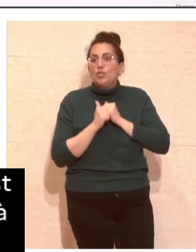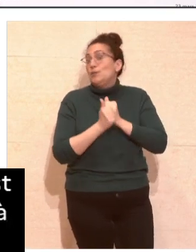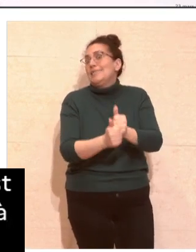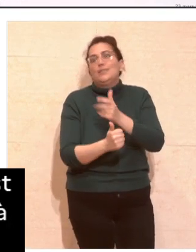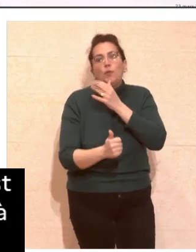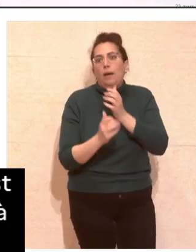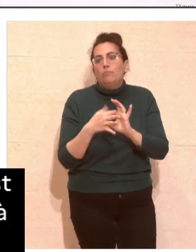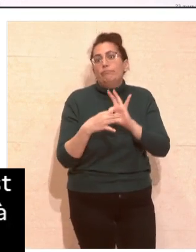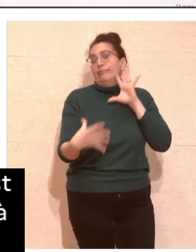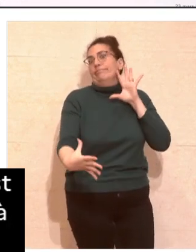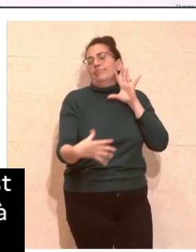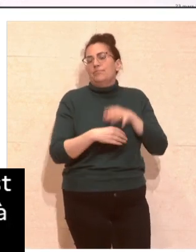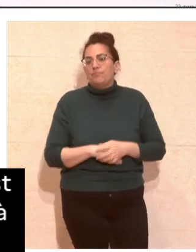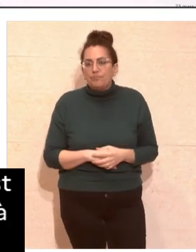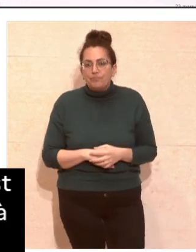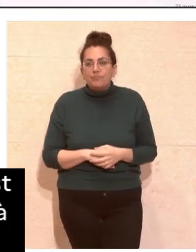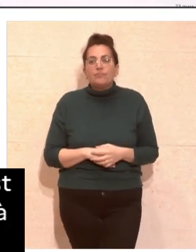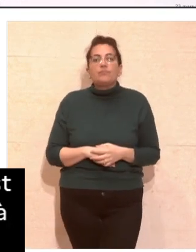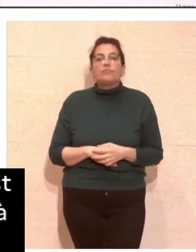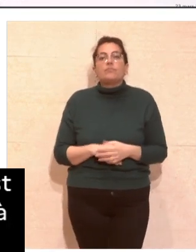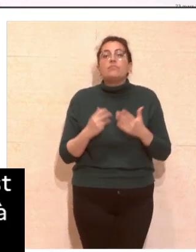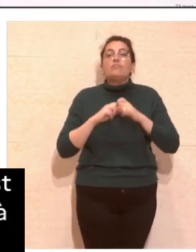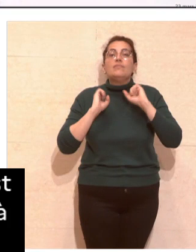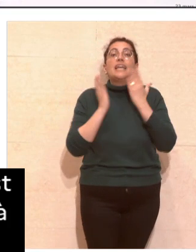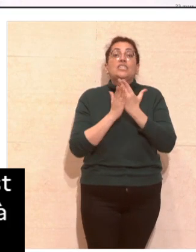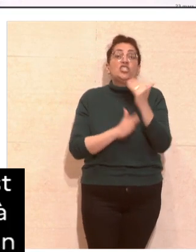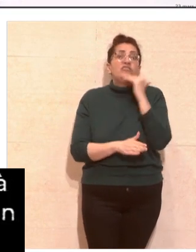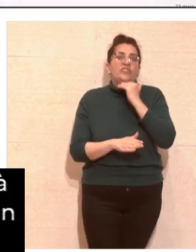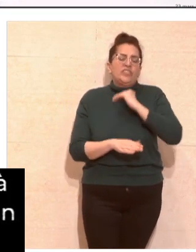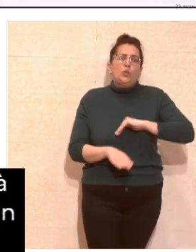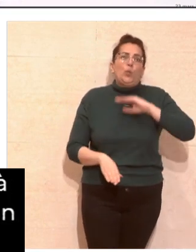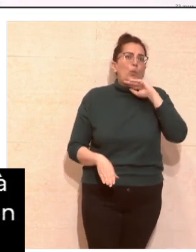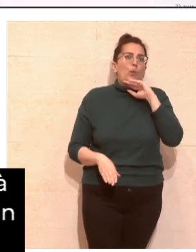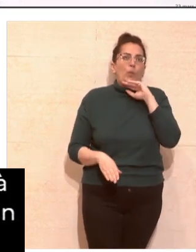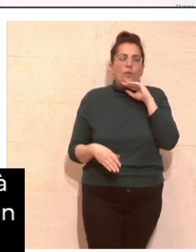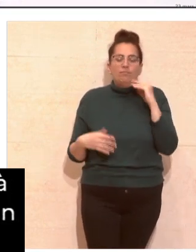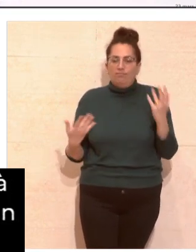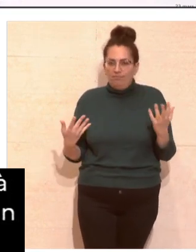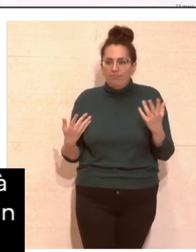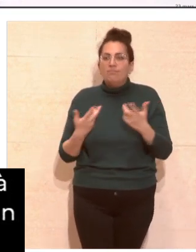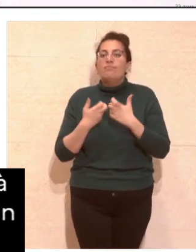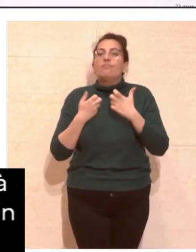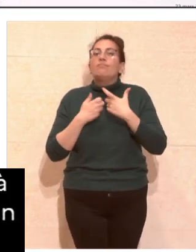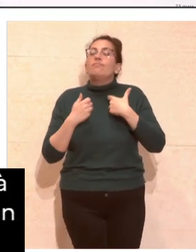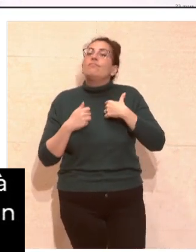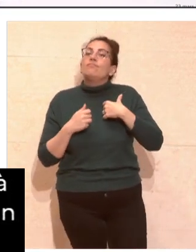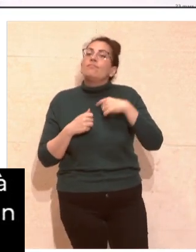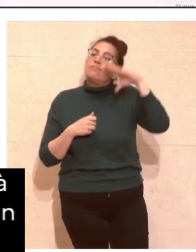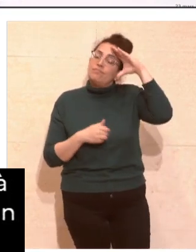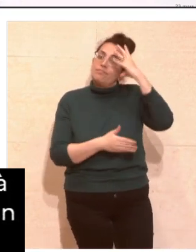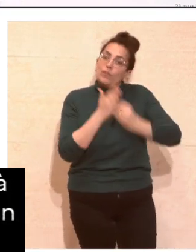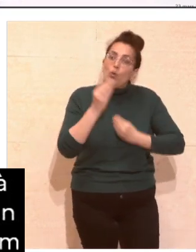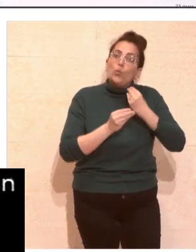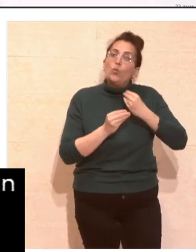de sommeil. Et donc on a parlé un peu d'impulsivité et également quand on est en privation ou en dette de sommeil,